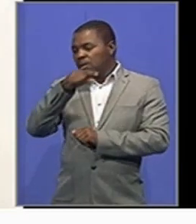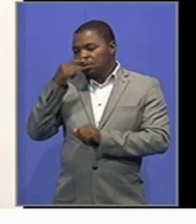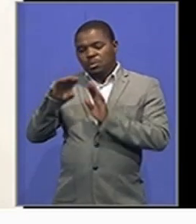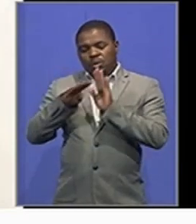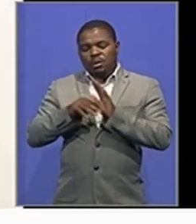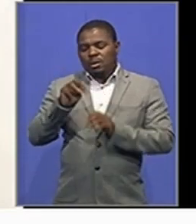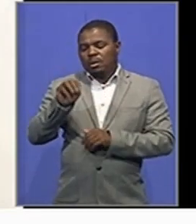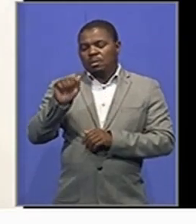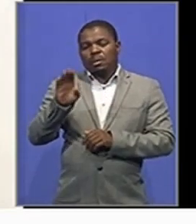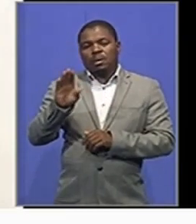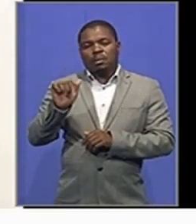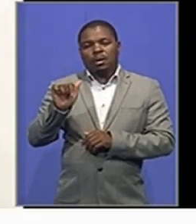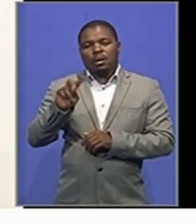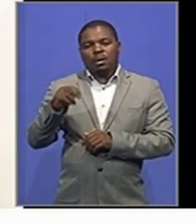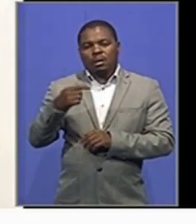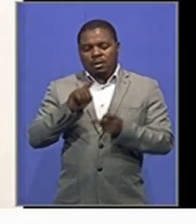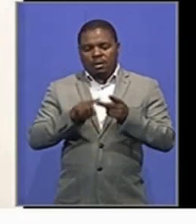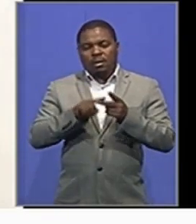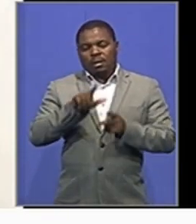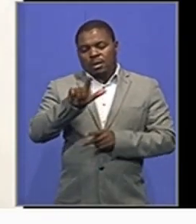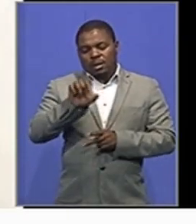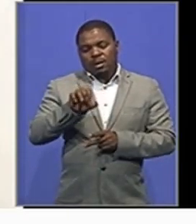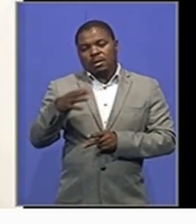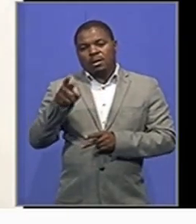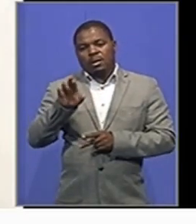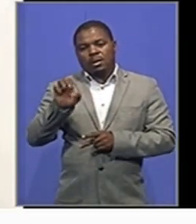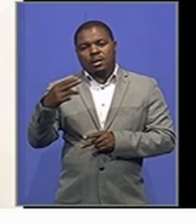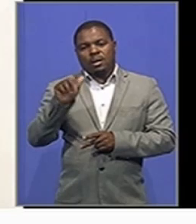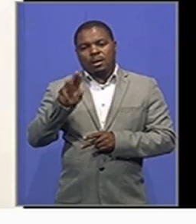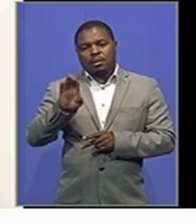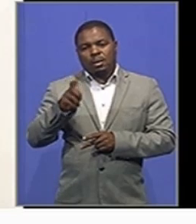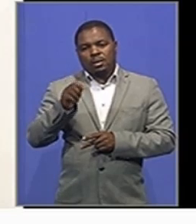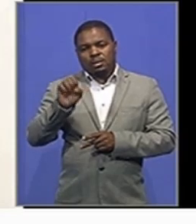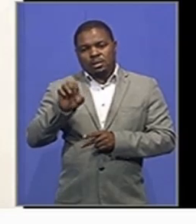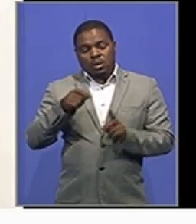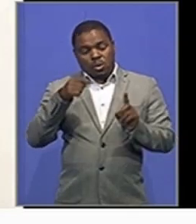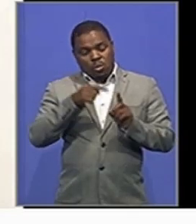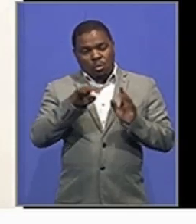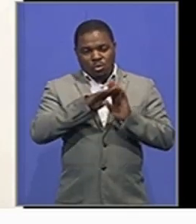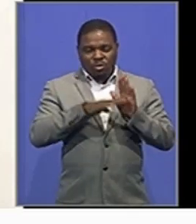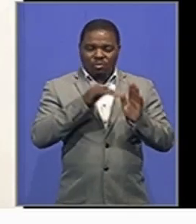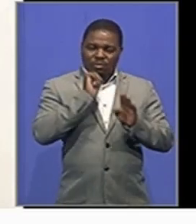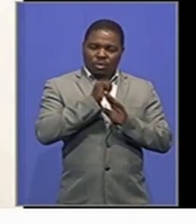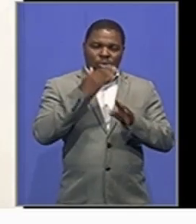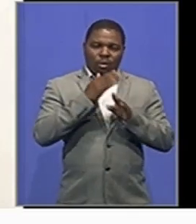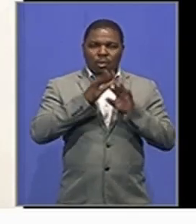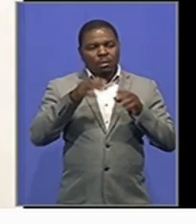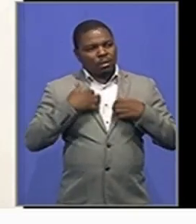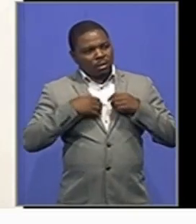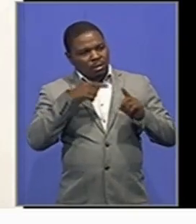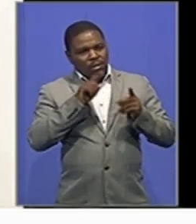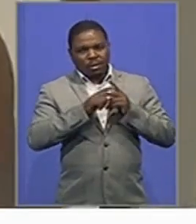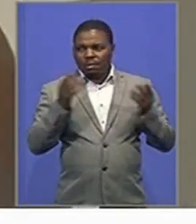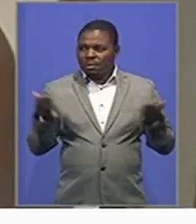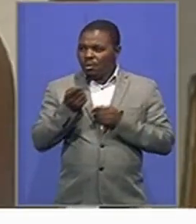le lenaneo la le re tlhabetse. Ditiro tsa gagwe di tla tswelela go kgatla le go rotloetsa batho botlhe ba neng ba mo